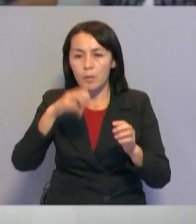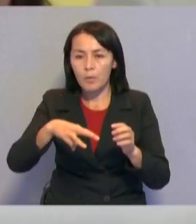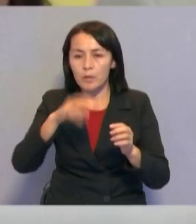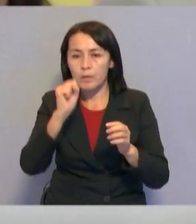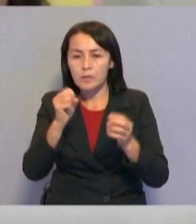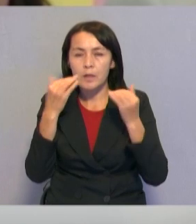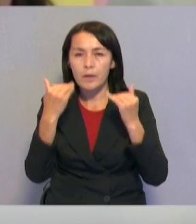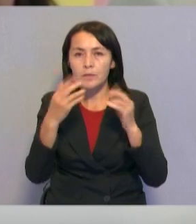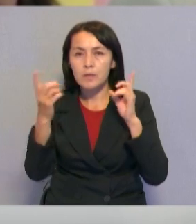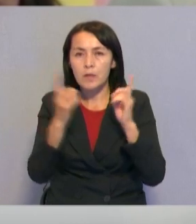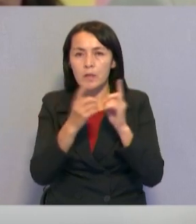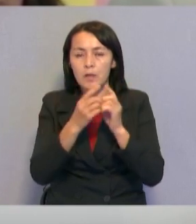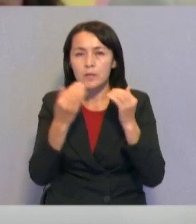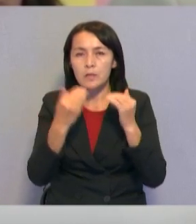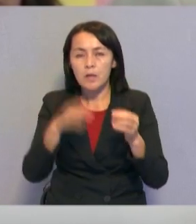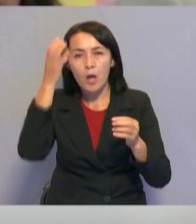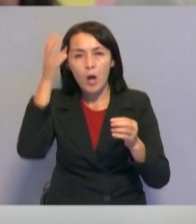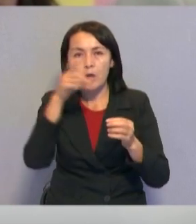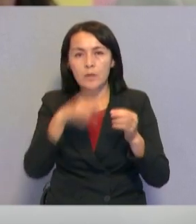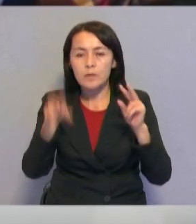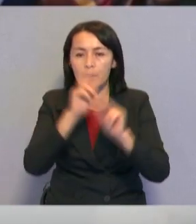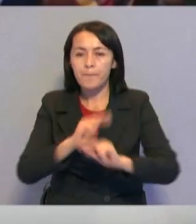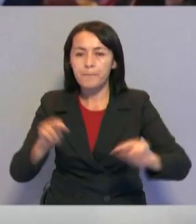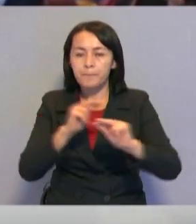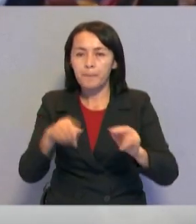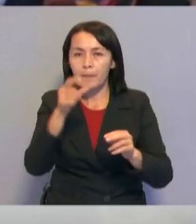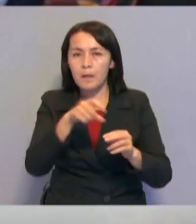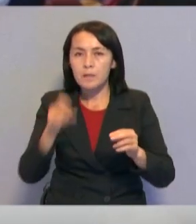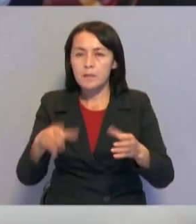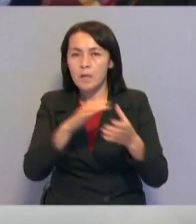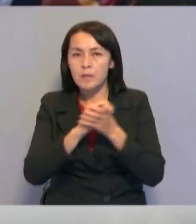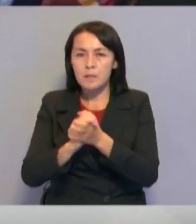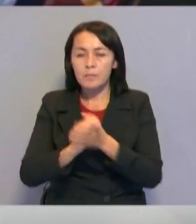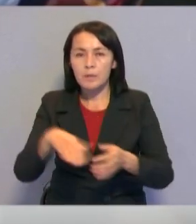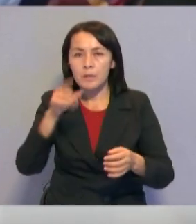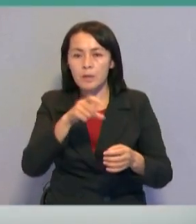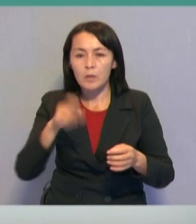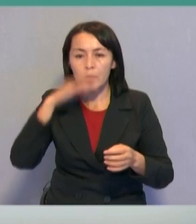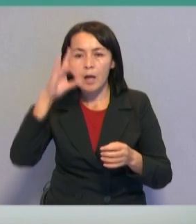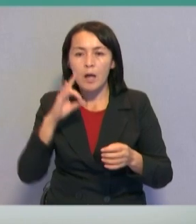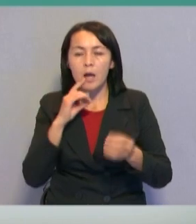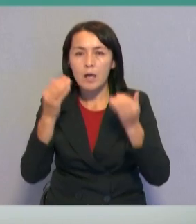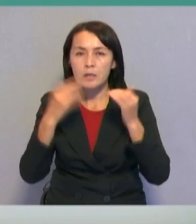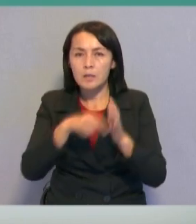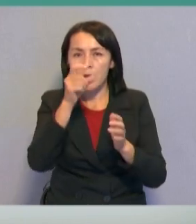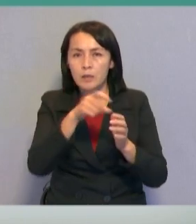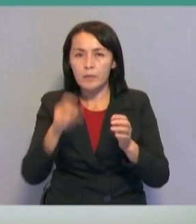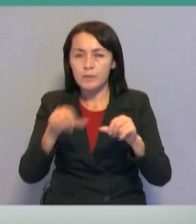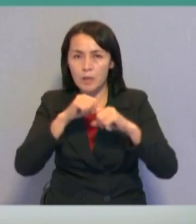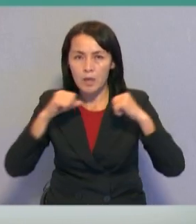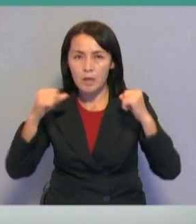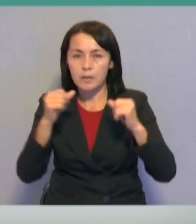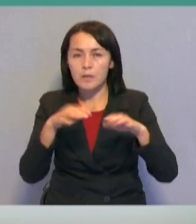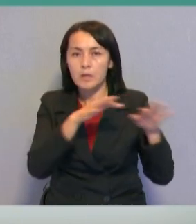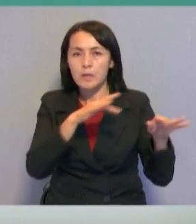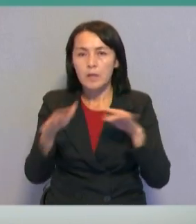ашимбаевым в ходе визита они встретились с учёными преподавателями и представителями Ассамблеи народа Казахстана штаб включает депутатов экспертов и